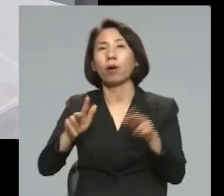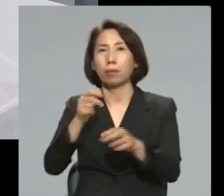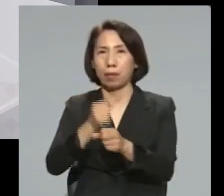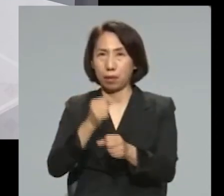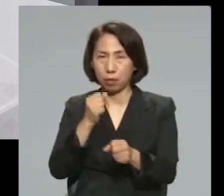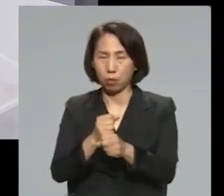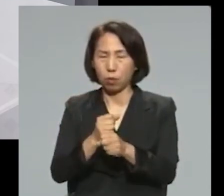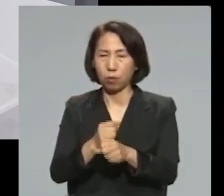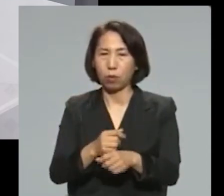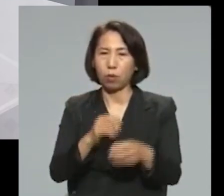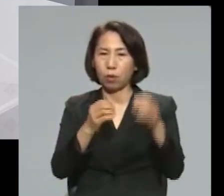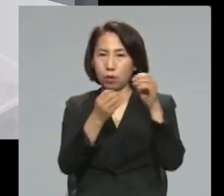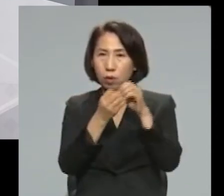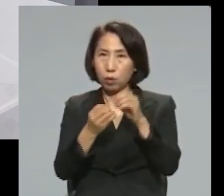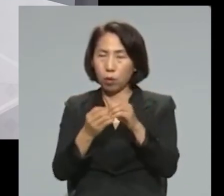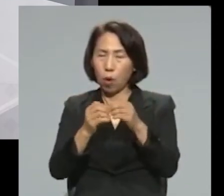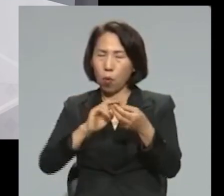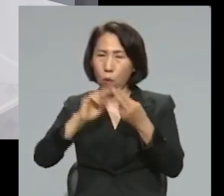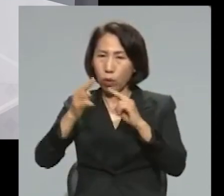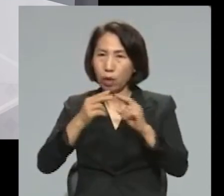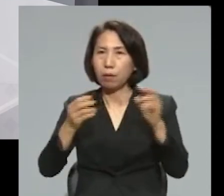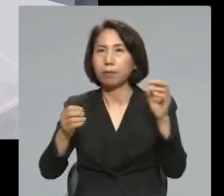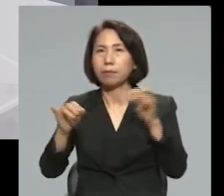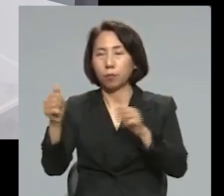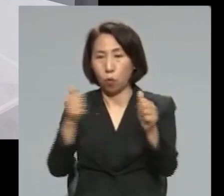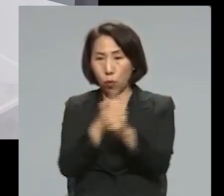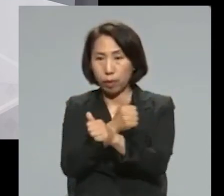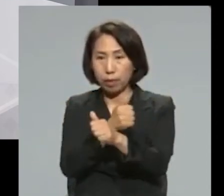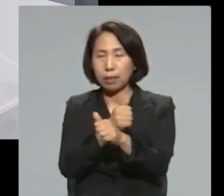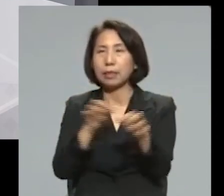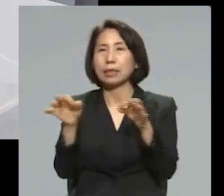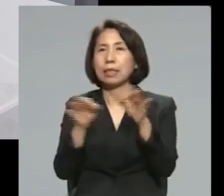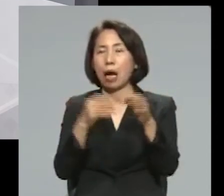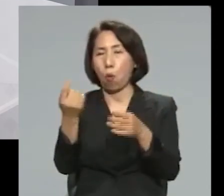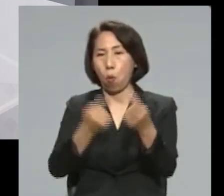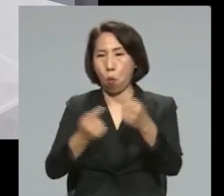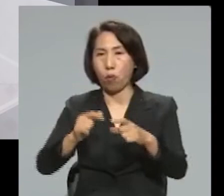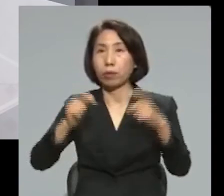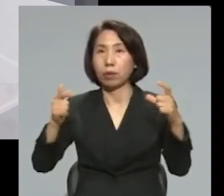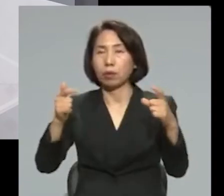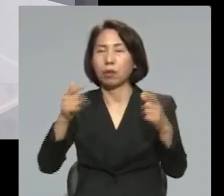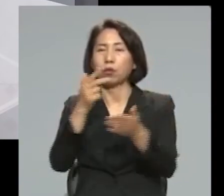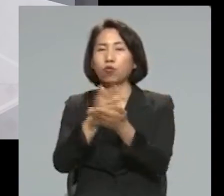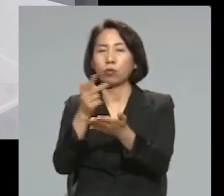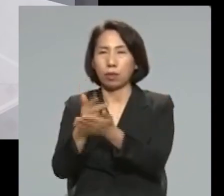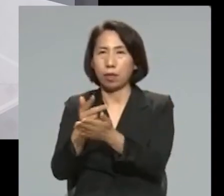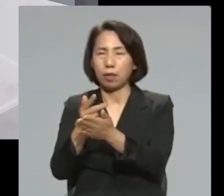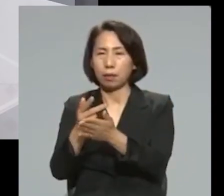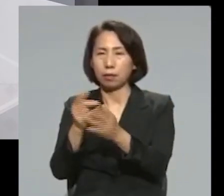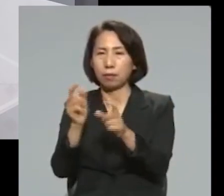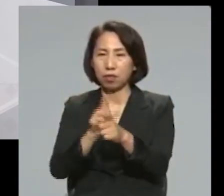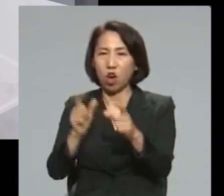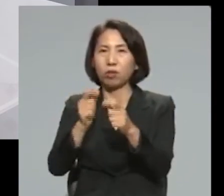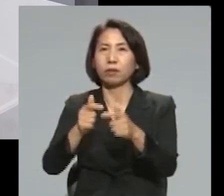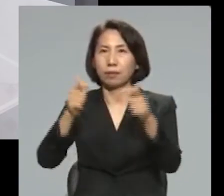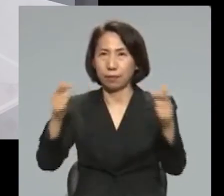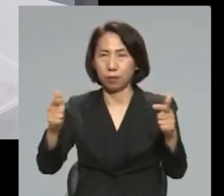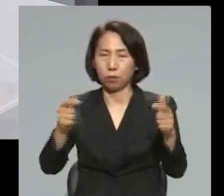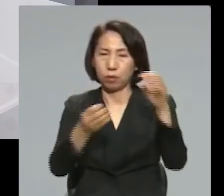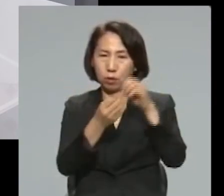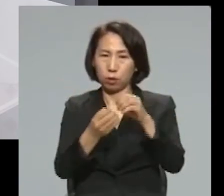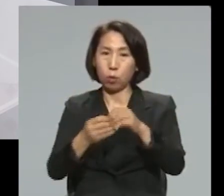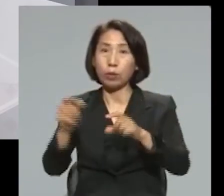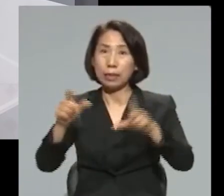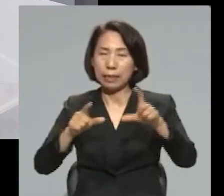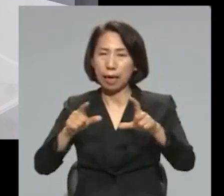대가야 5일장으로의 접근성 확보를 위해 합천 통로에 주차장을 신설하고 고령 전통시장을